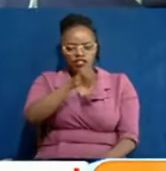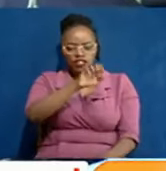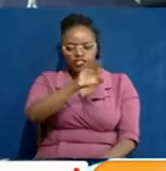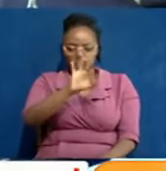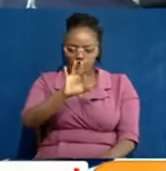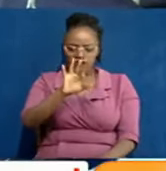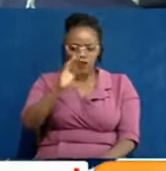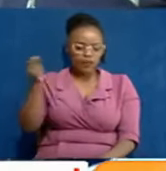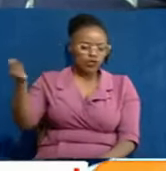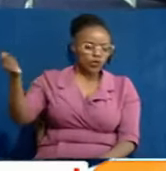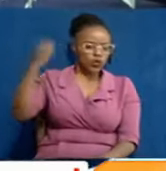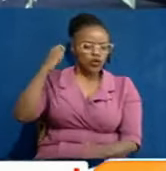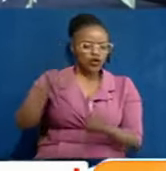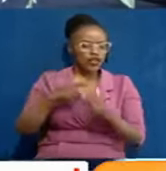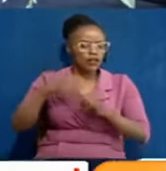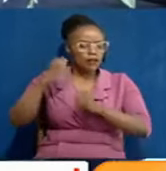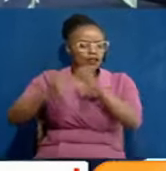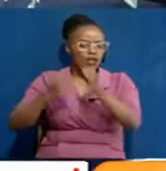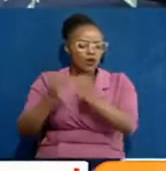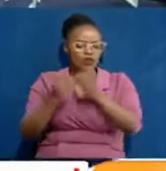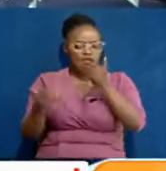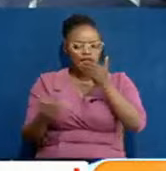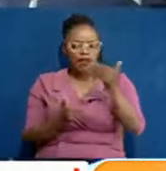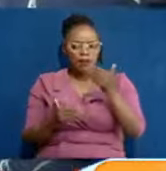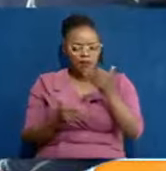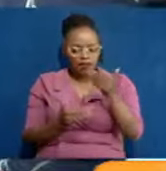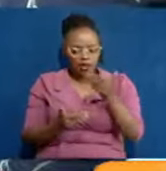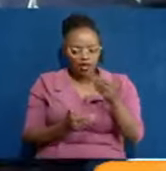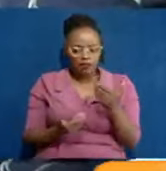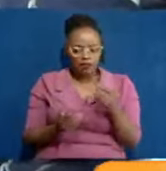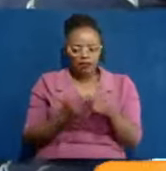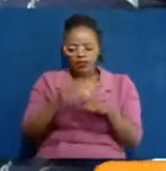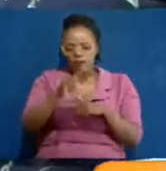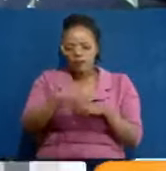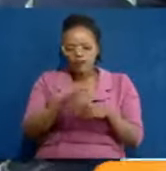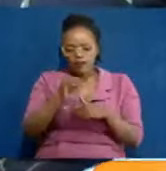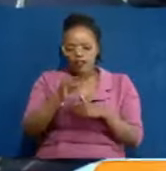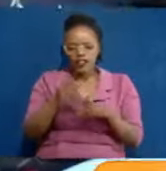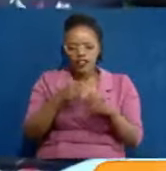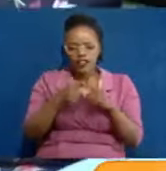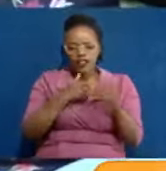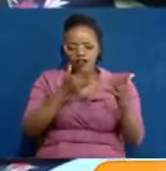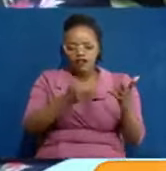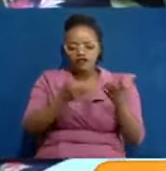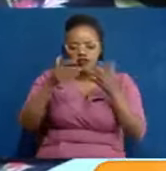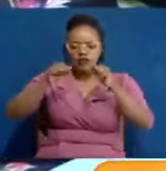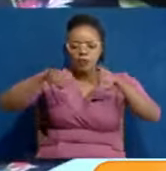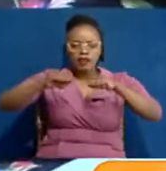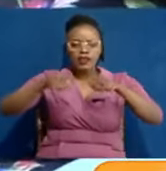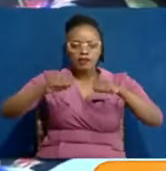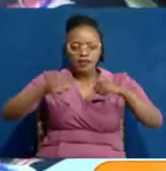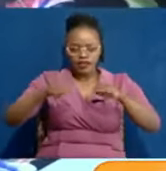amegongwa. Nikakimbia na mtoto kwa mgongo, nikapata wamempandisha kwa pikipiki.